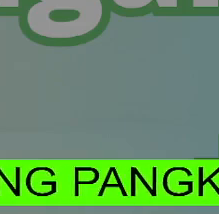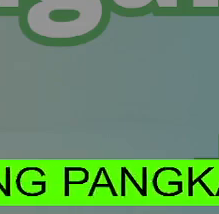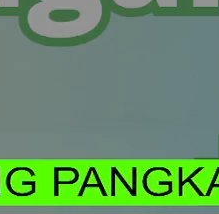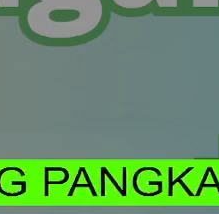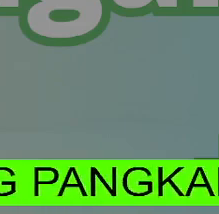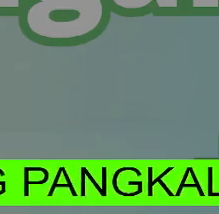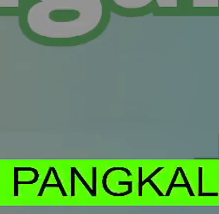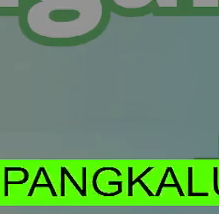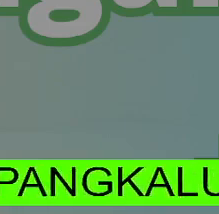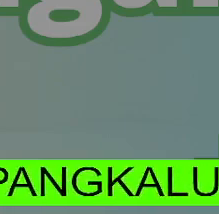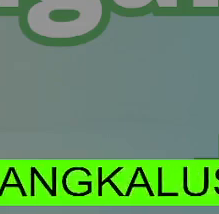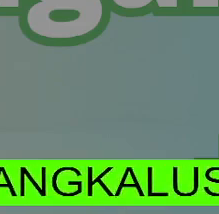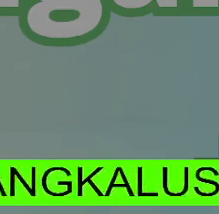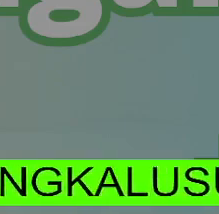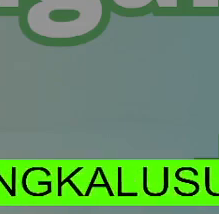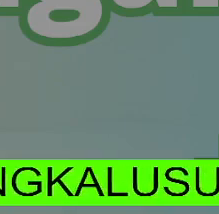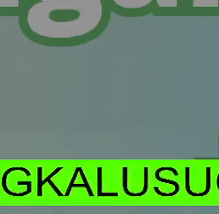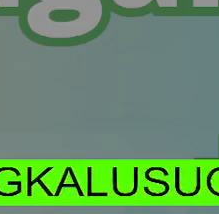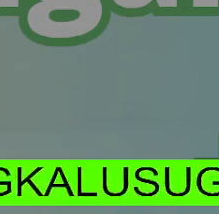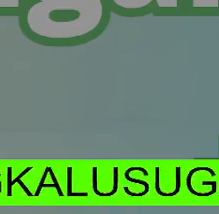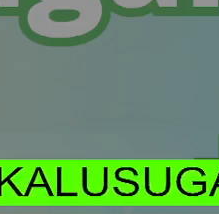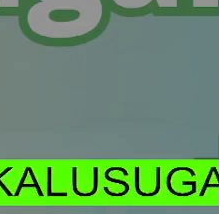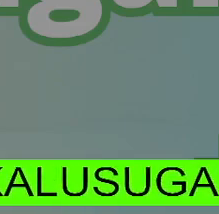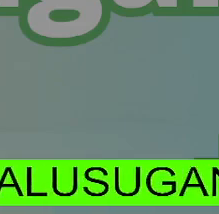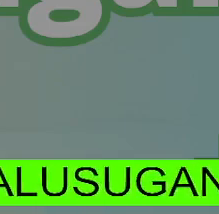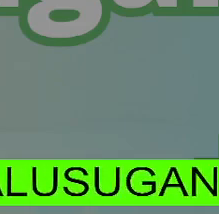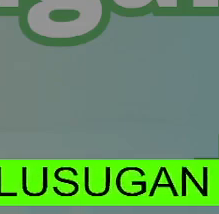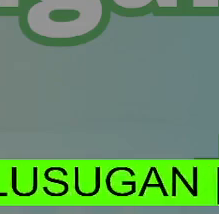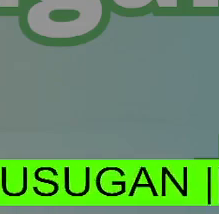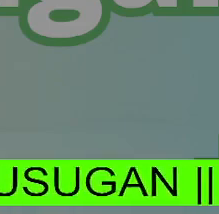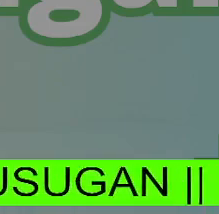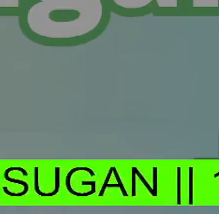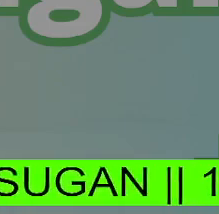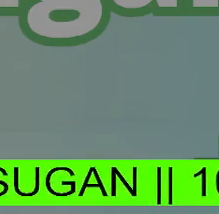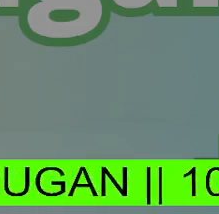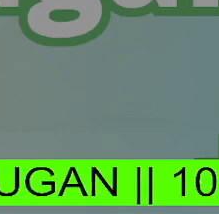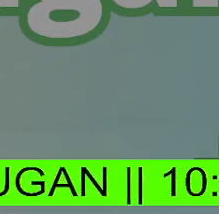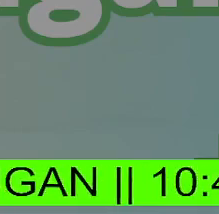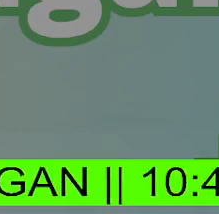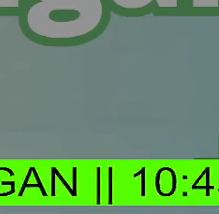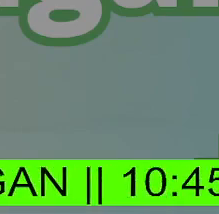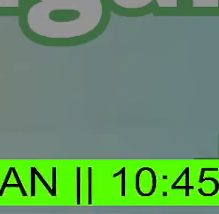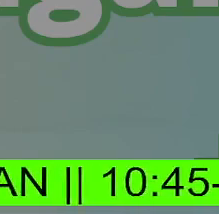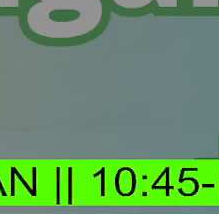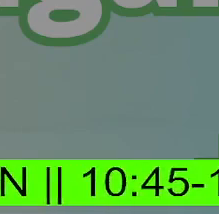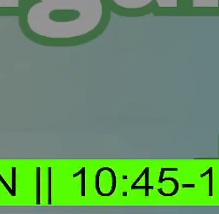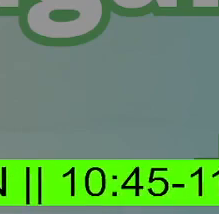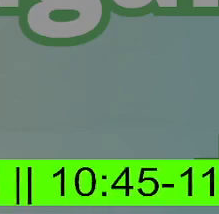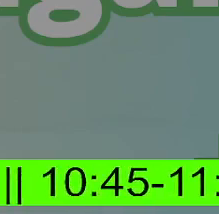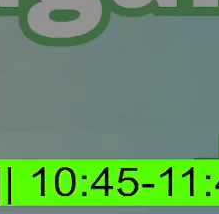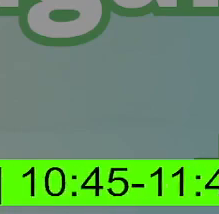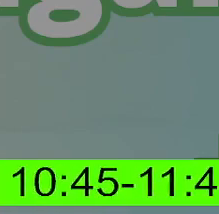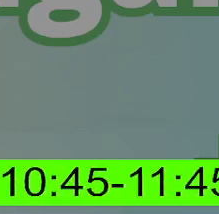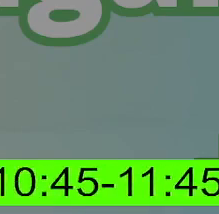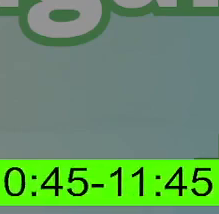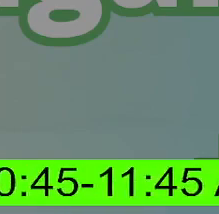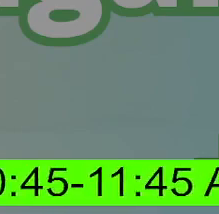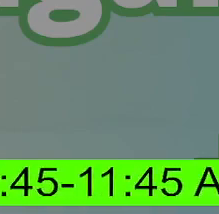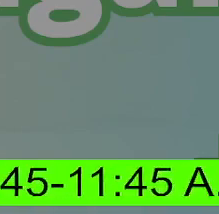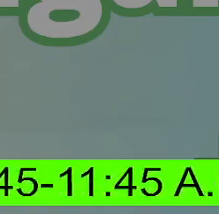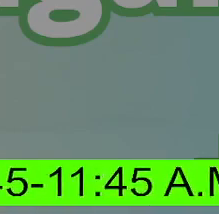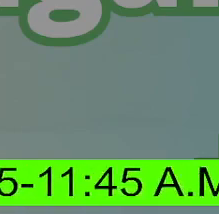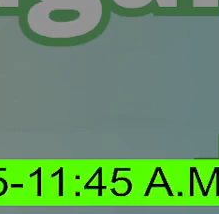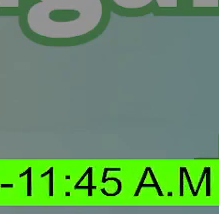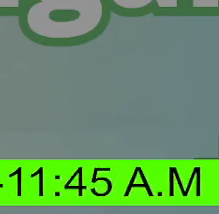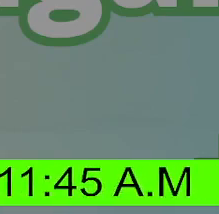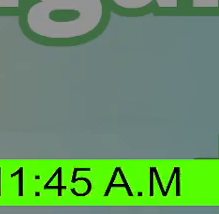Oo ano daw sa sa amin kasi sa Bulacan kasi ang munggo hindi mo sinasahog ng mga